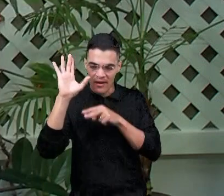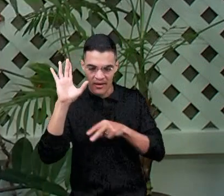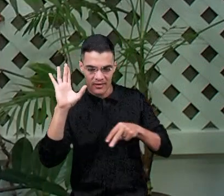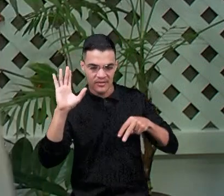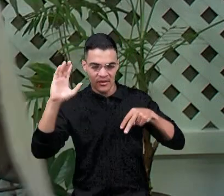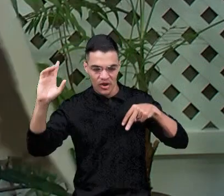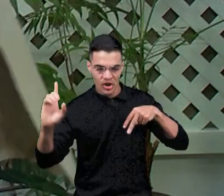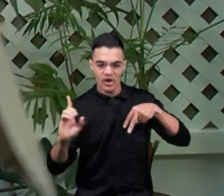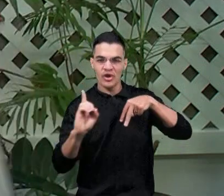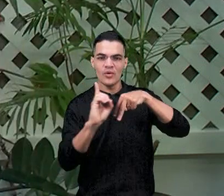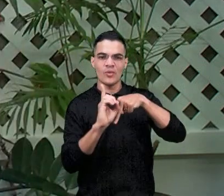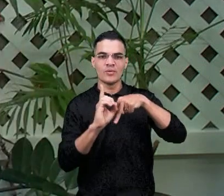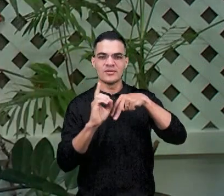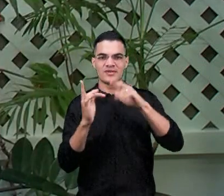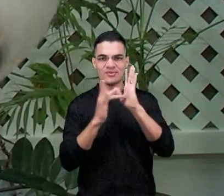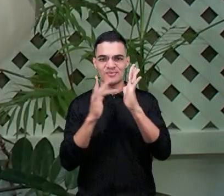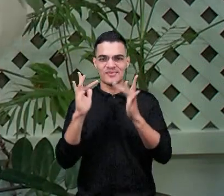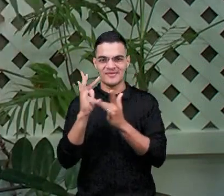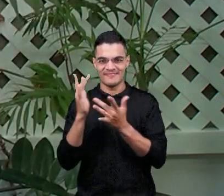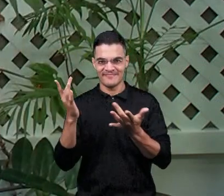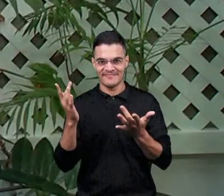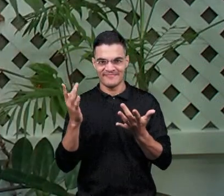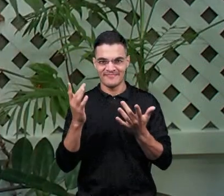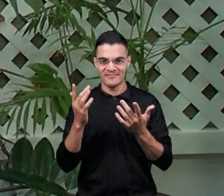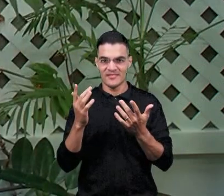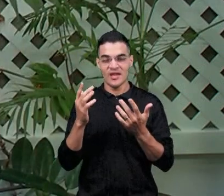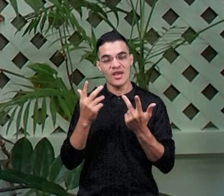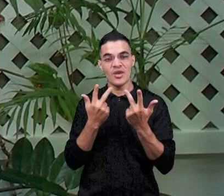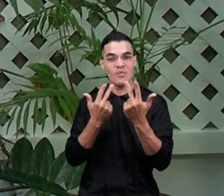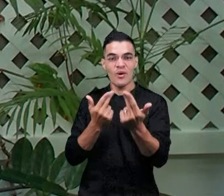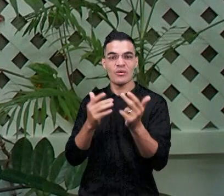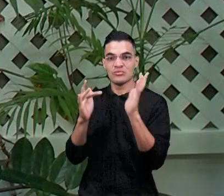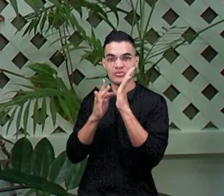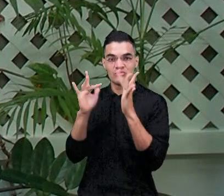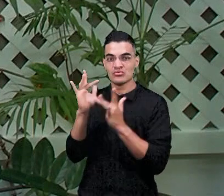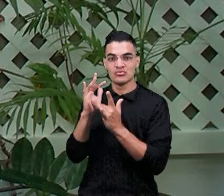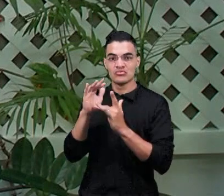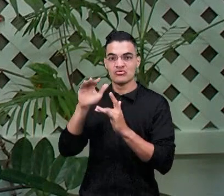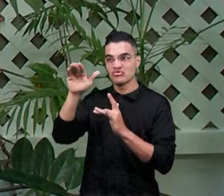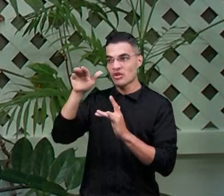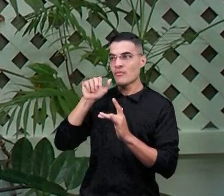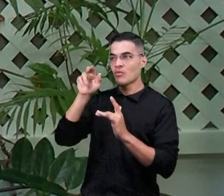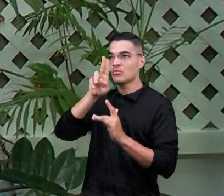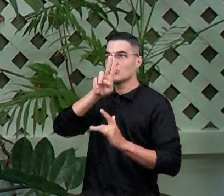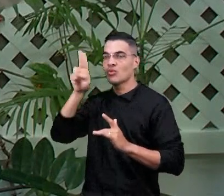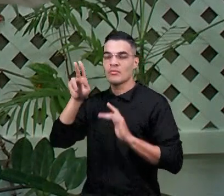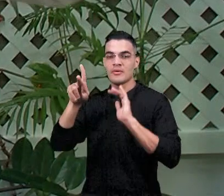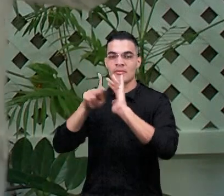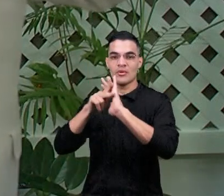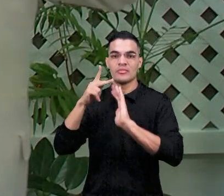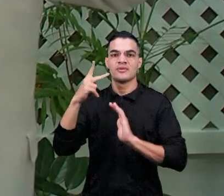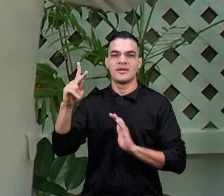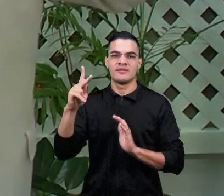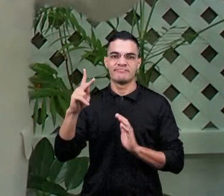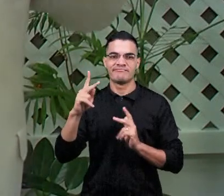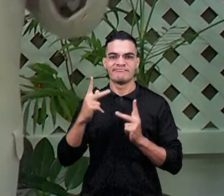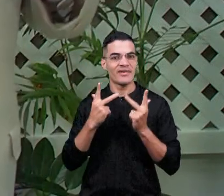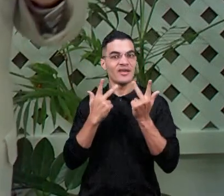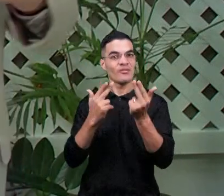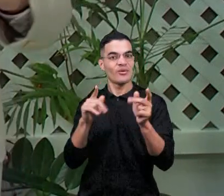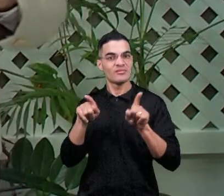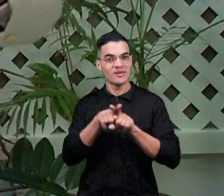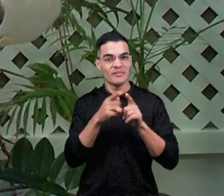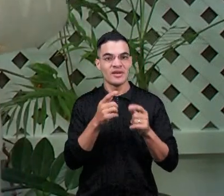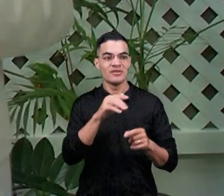Zachée. Zachée, il l'a appelé par son nom, comme il appelait Marie après sa résurrection. Marie, elle a